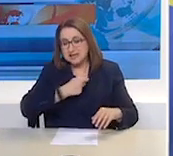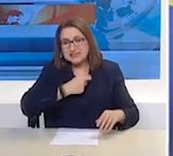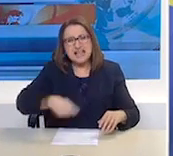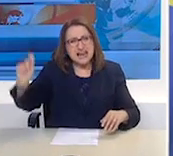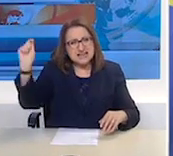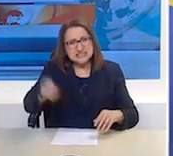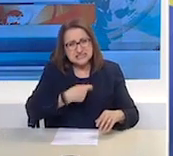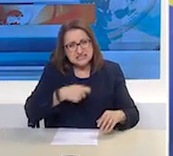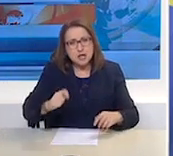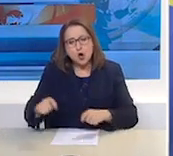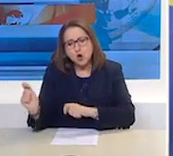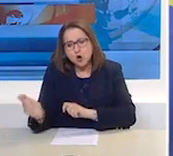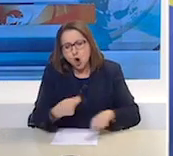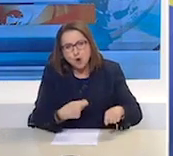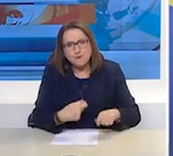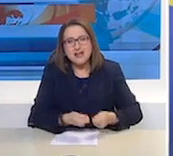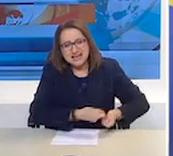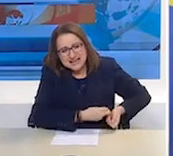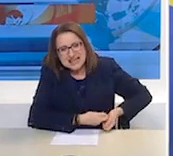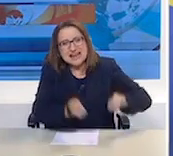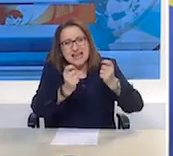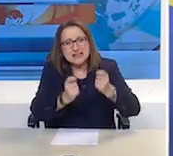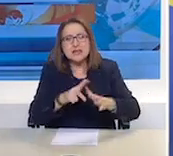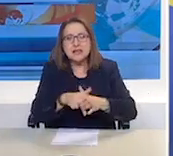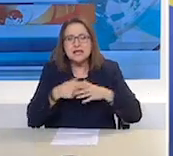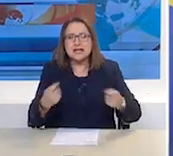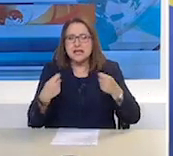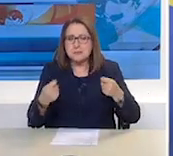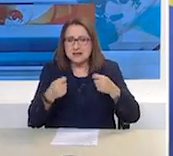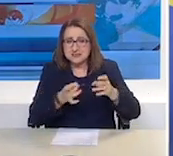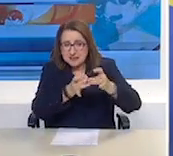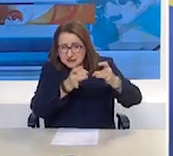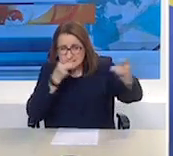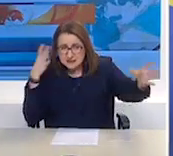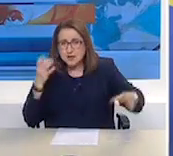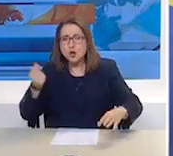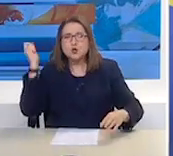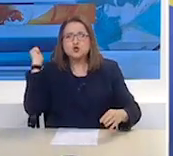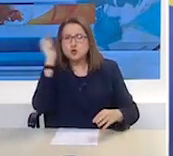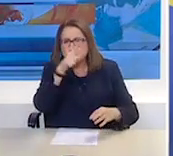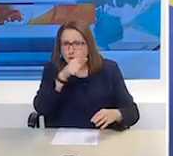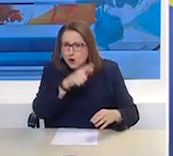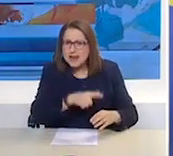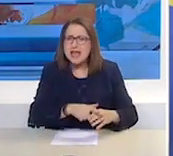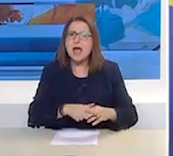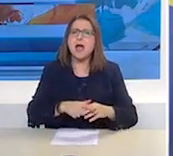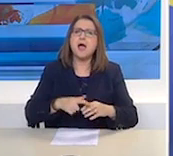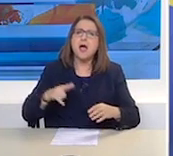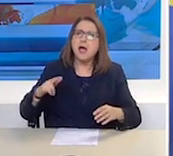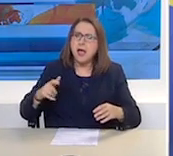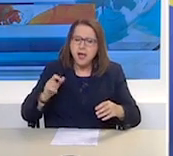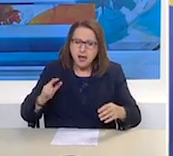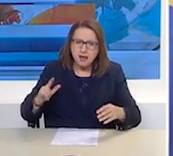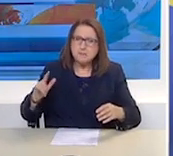δηλαδή, γκολφ, κρίκετ, υπασία, σκοποβολή, τοξοβολία, αεροαθλητισμός, μηχανοκίνητος αθλητισμός,